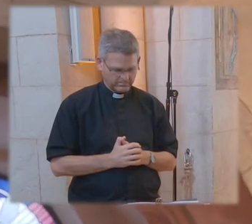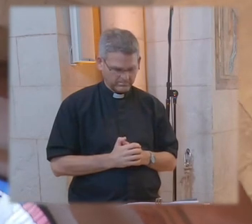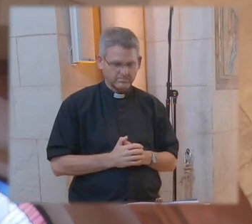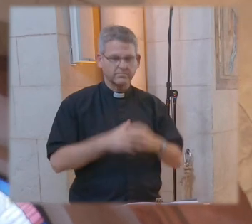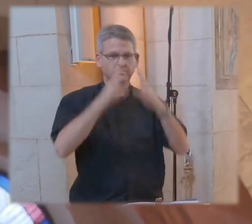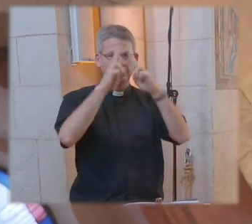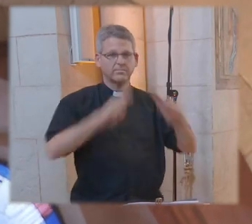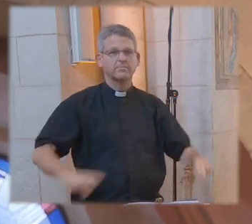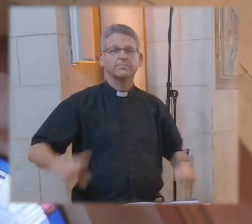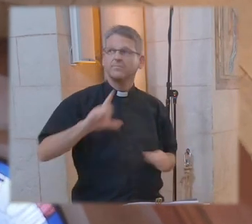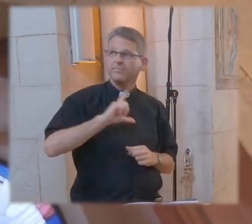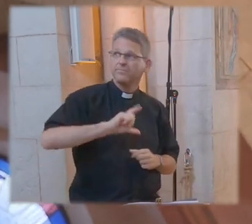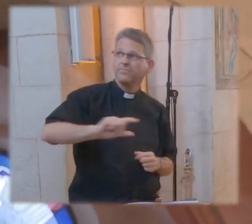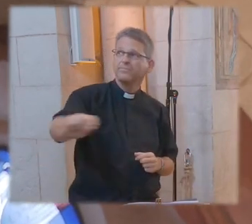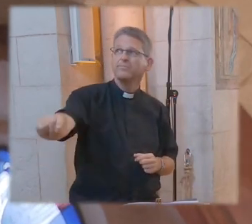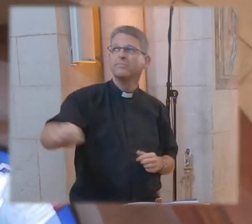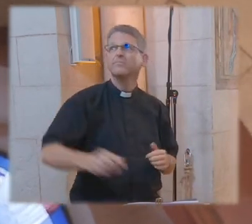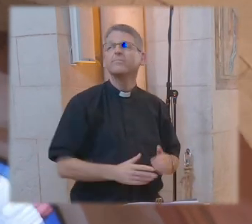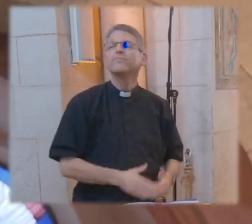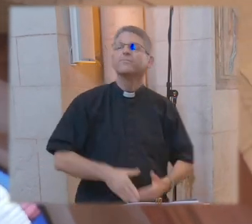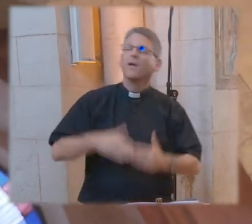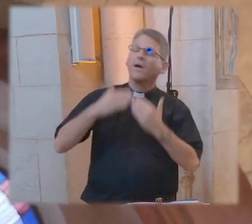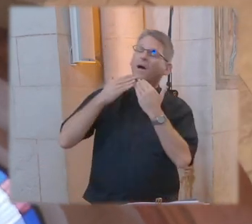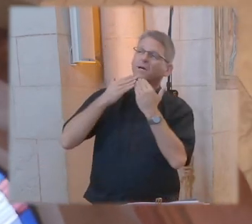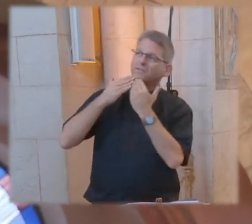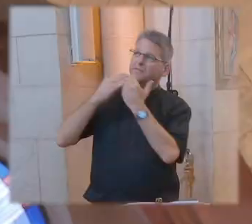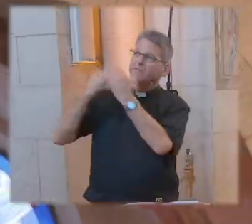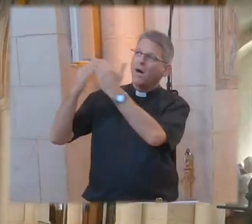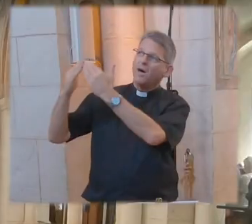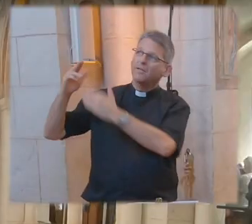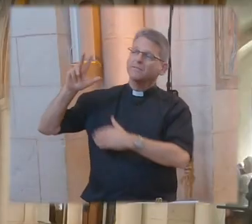Amen. Gehet hin in Frieden.